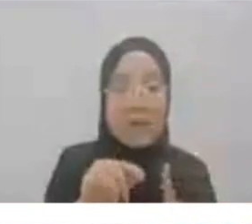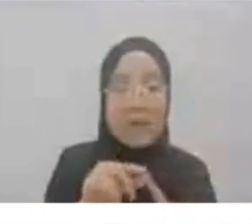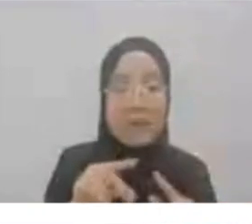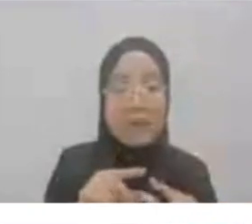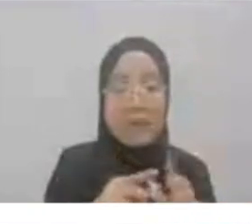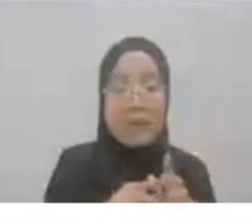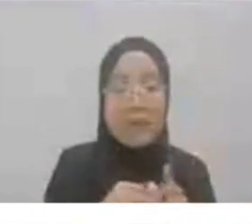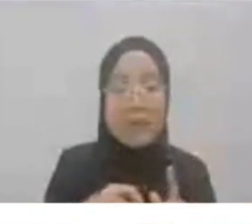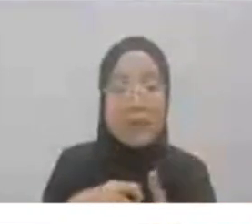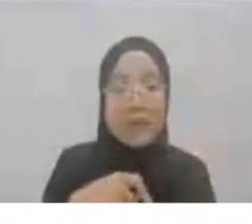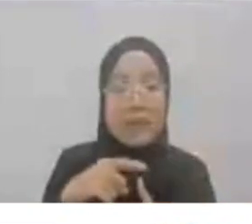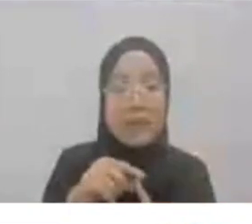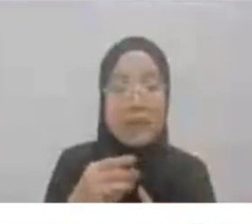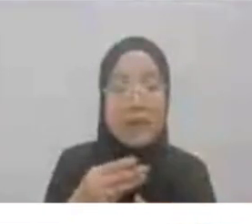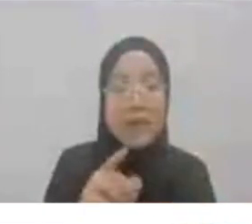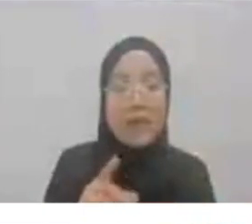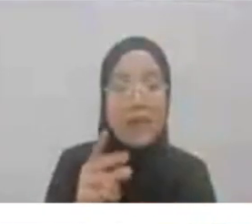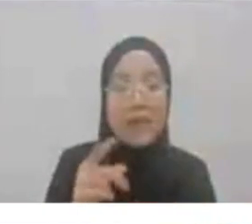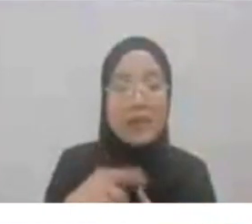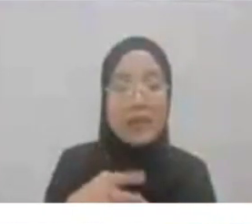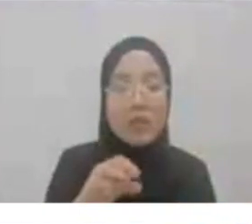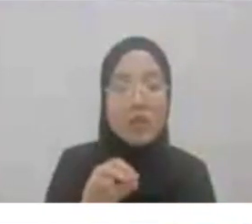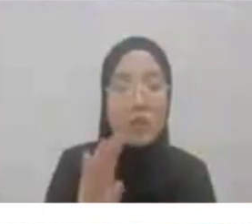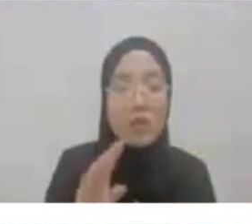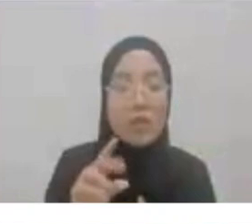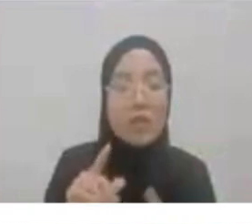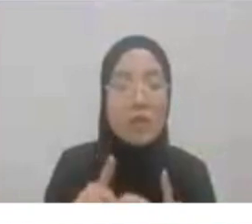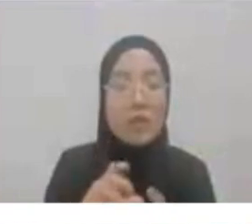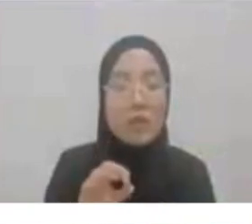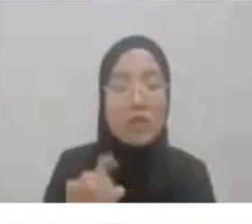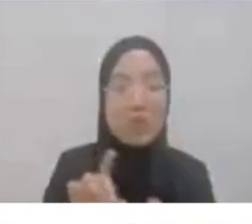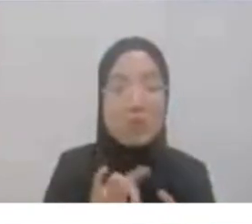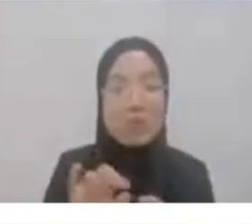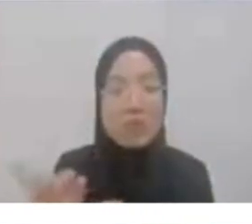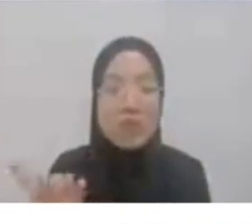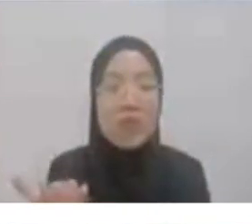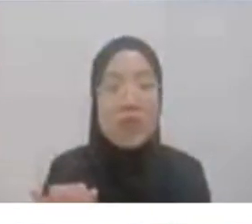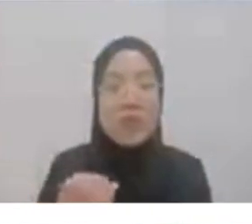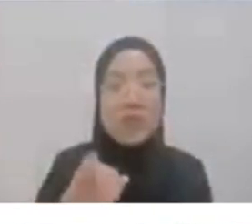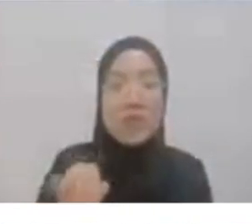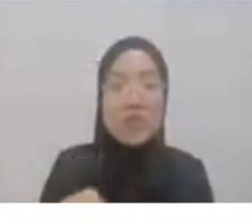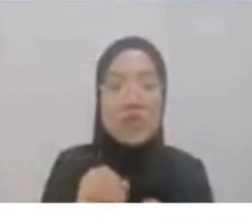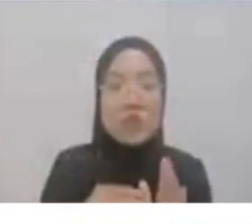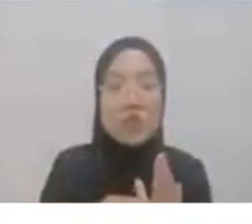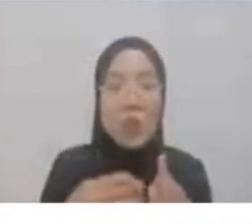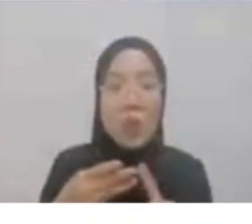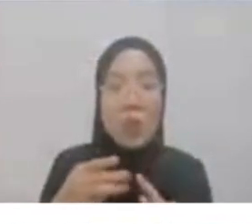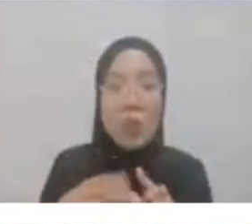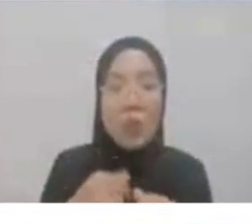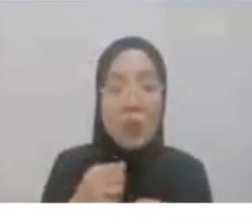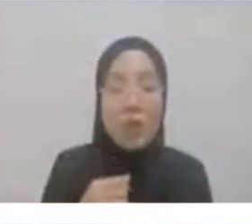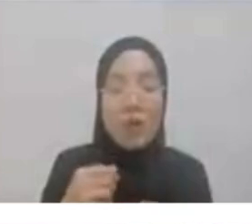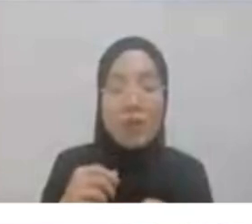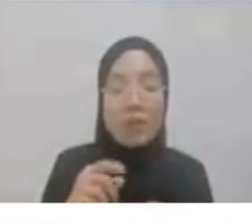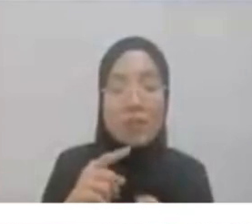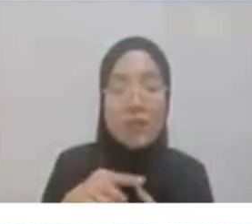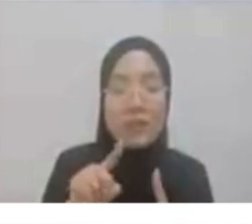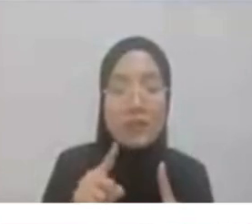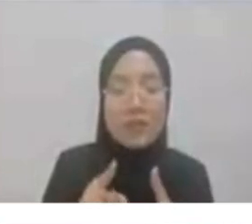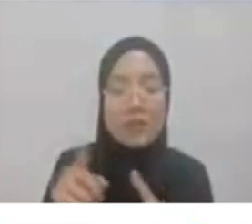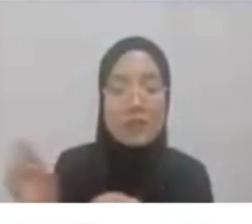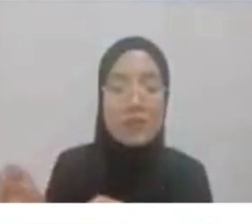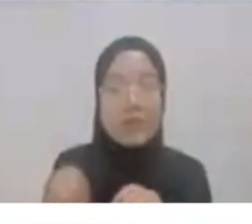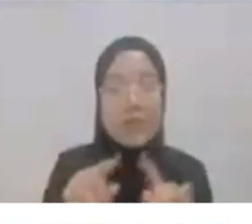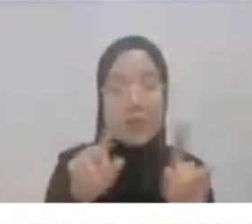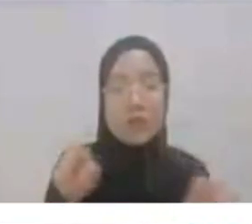di rt004 dan seterusnya Grobokan mujo Warno Kabupaten Jombang Vida bukti t11 yang tanpa Membawa surat pindah memilih dapat memilih di